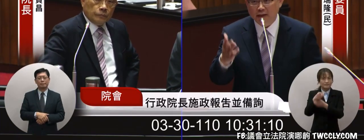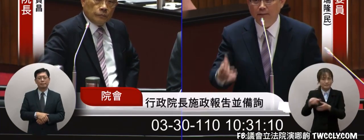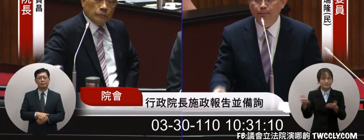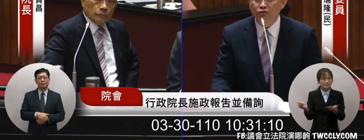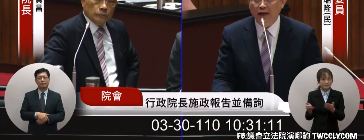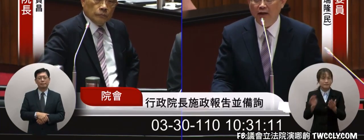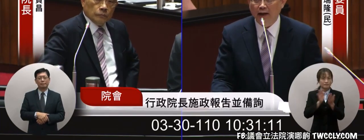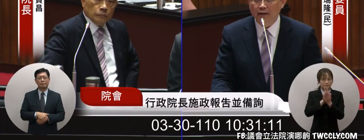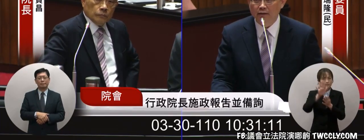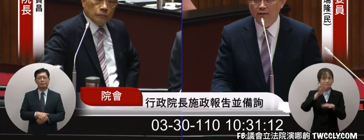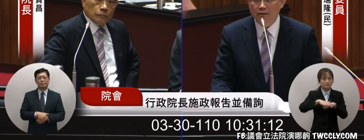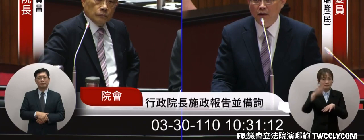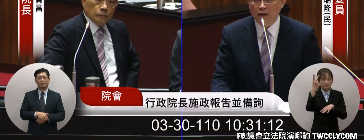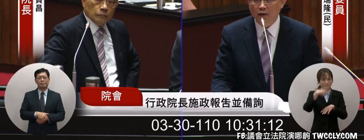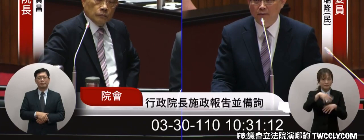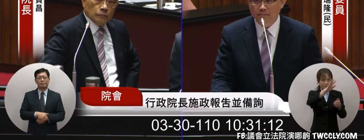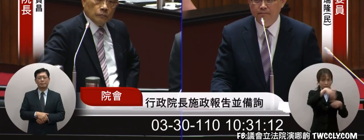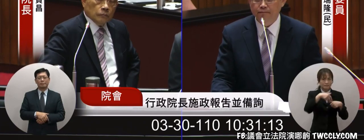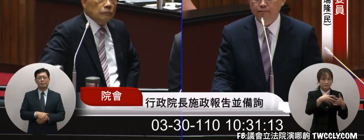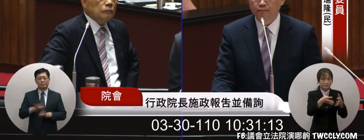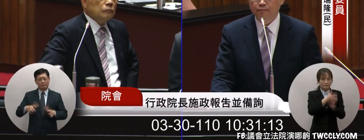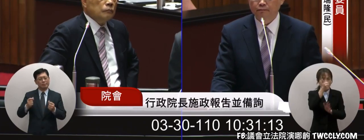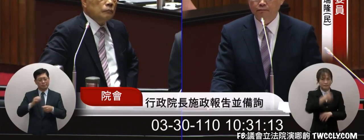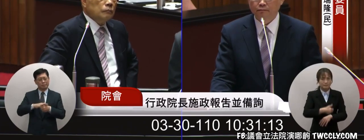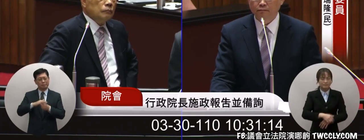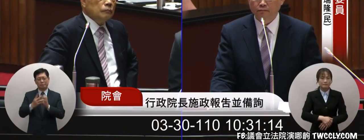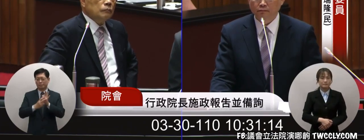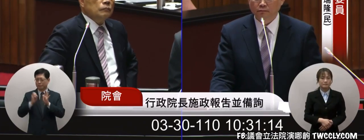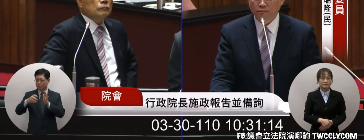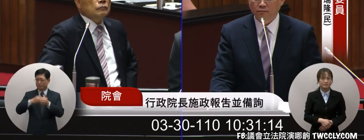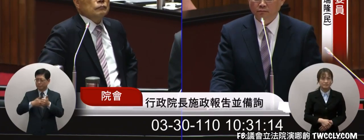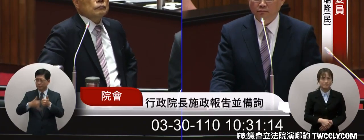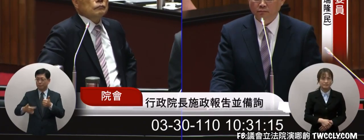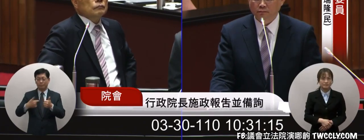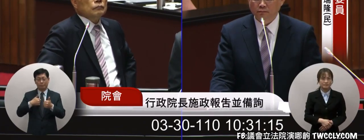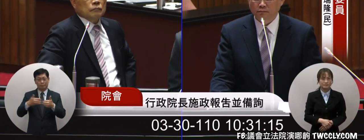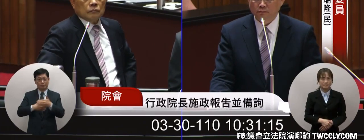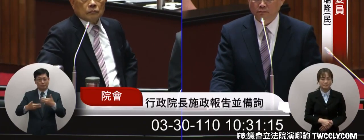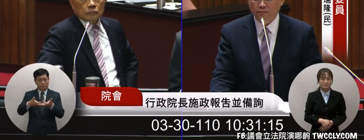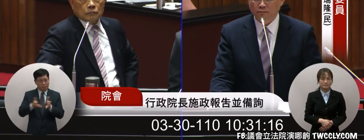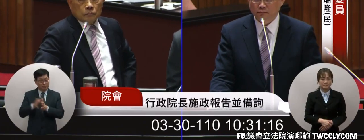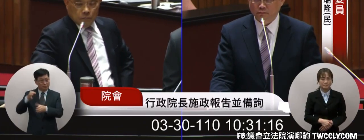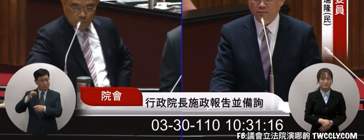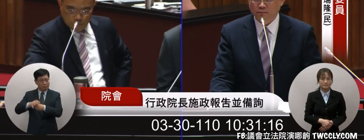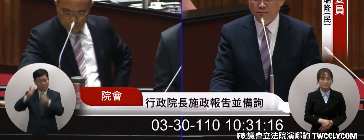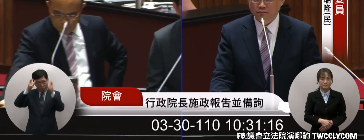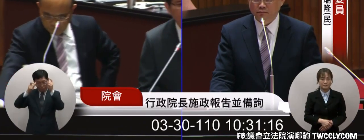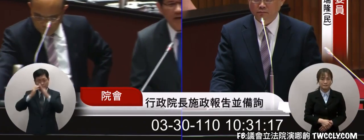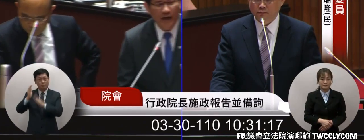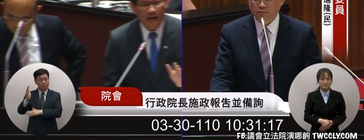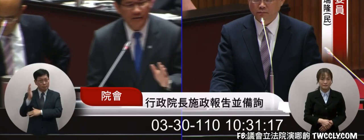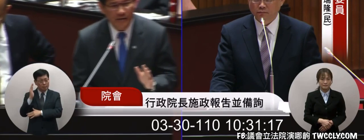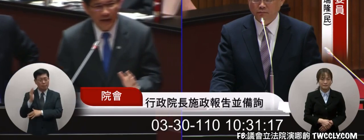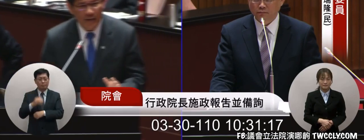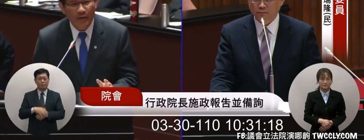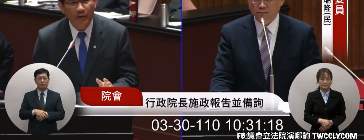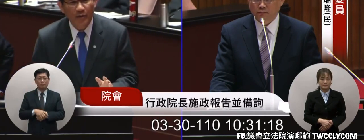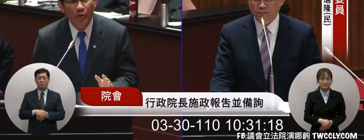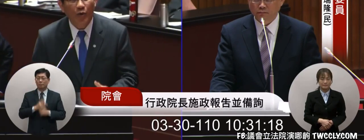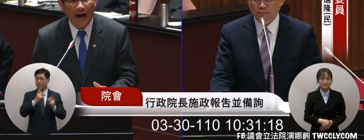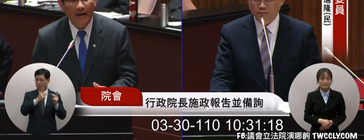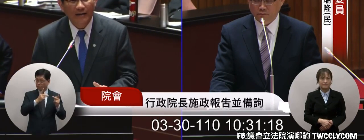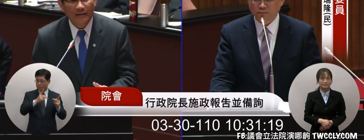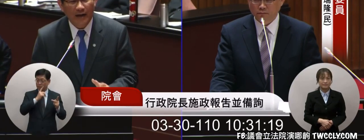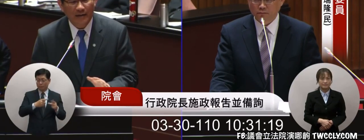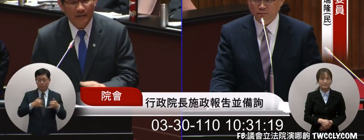我想後續我們再跟部長來好我也跟委員補充說明我們交通部已經有補助高雄市政府就捷